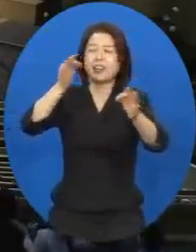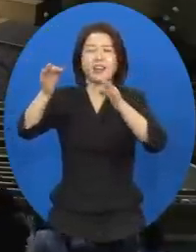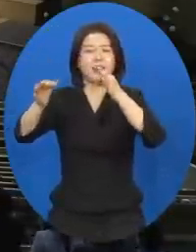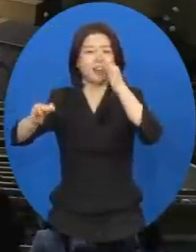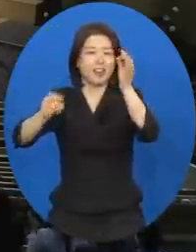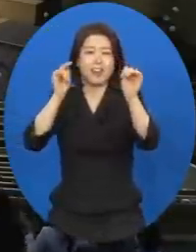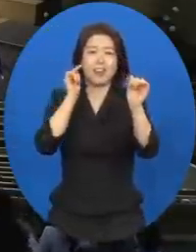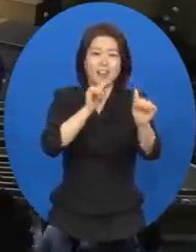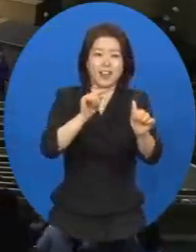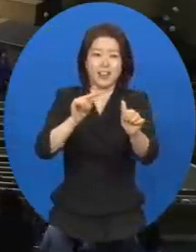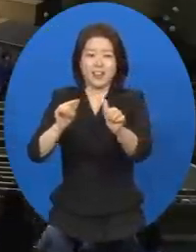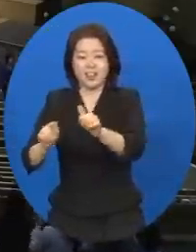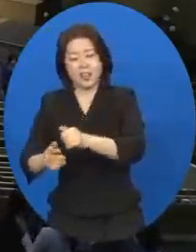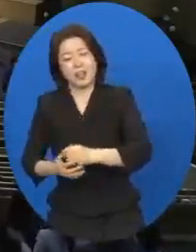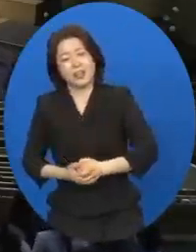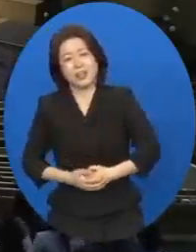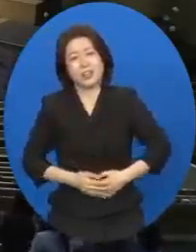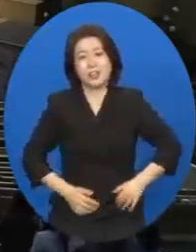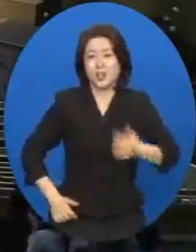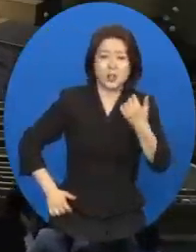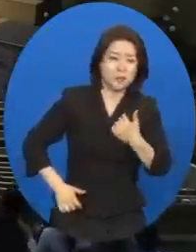외치라.